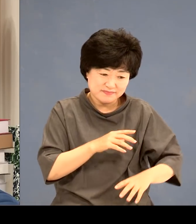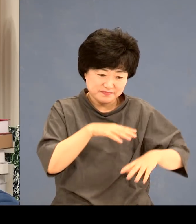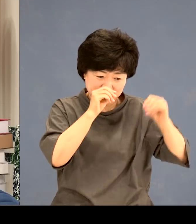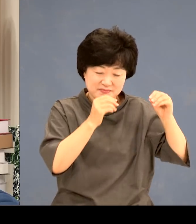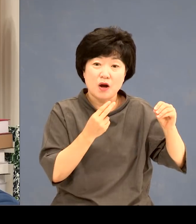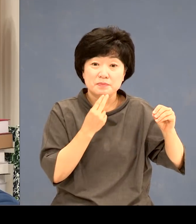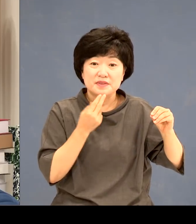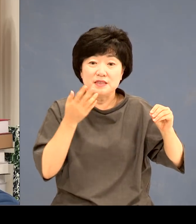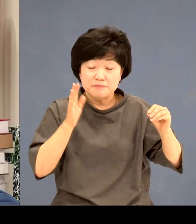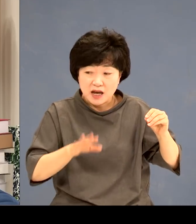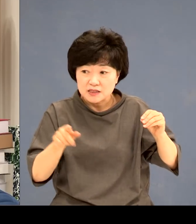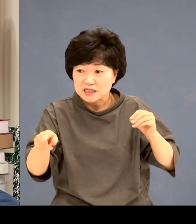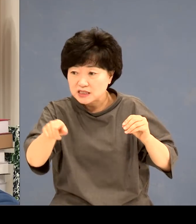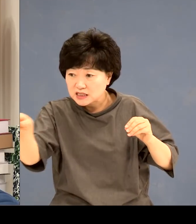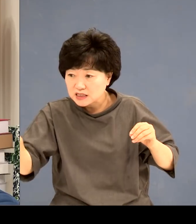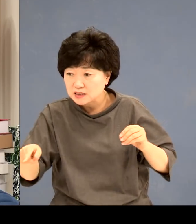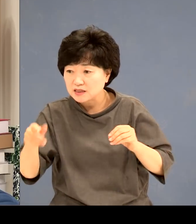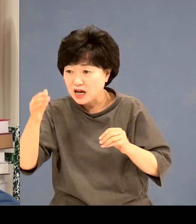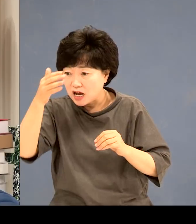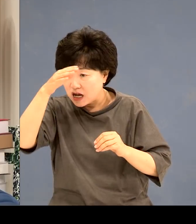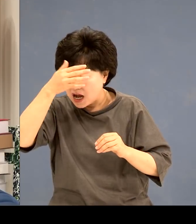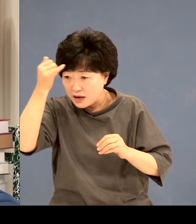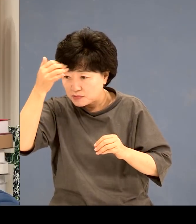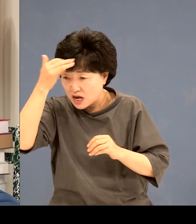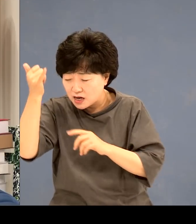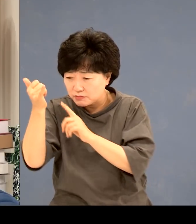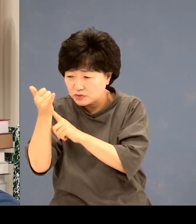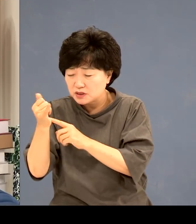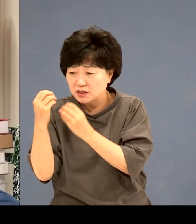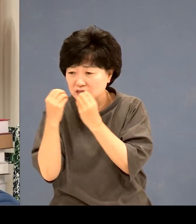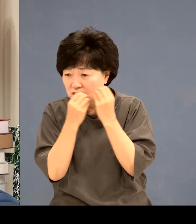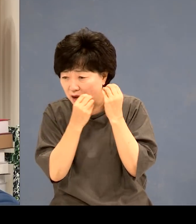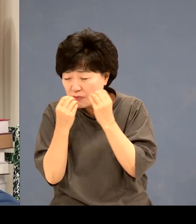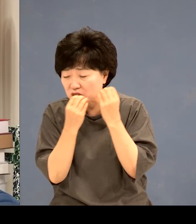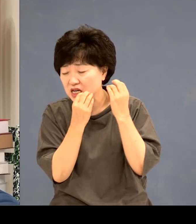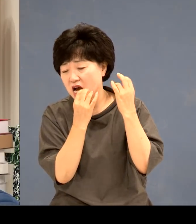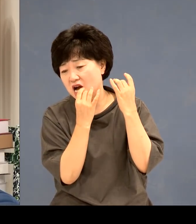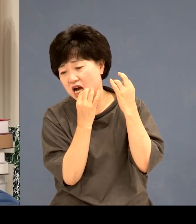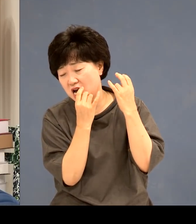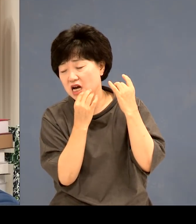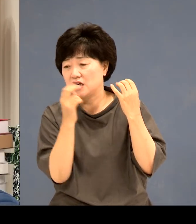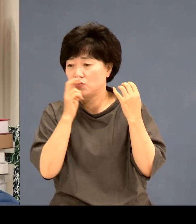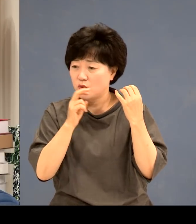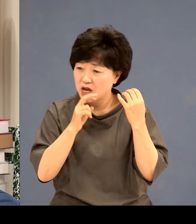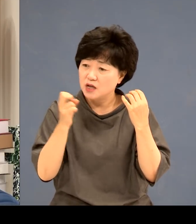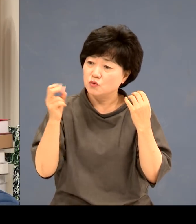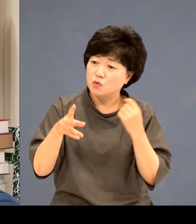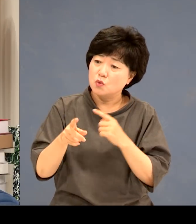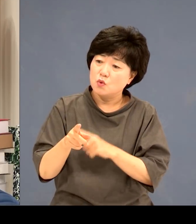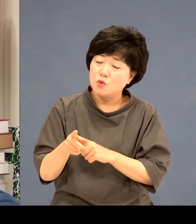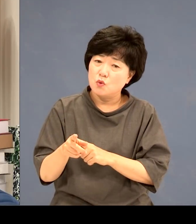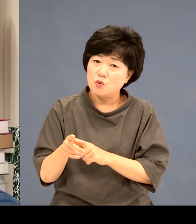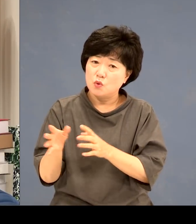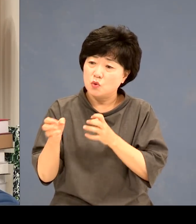성경 암송반 할아버지 할머님들의 성경 암송하시는 거 하모니카로 찬송가를 연주하시는 걸 보면서 내가 지금 앓고